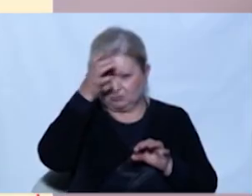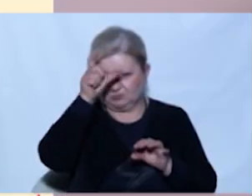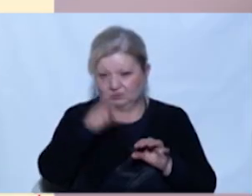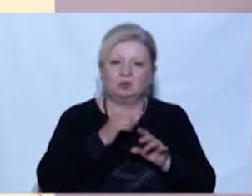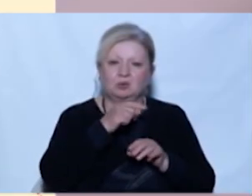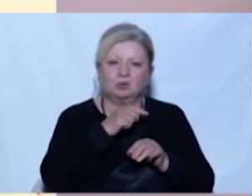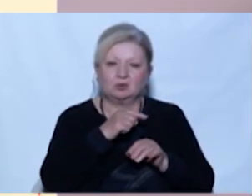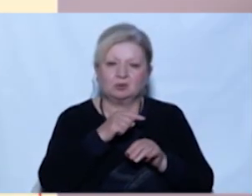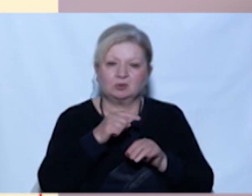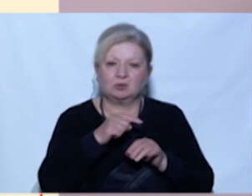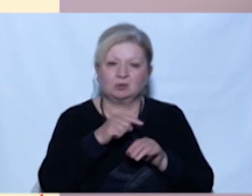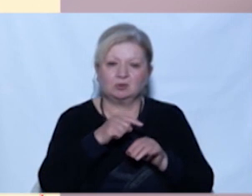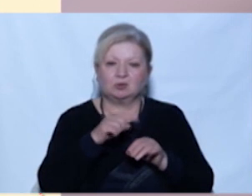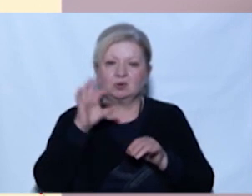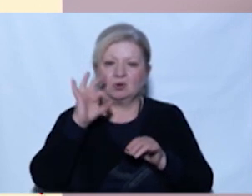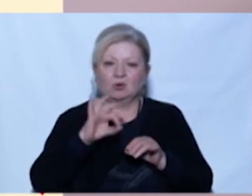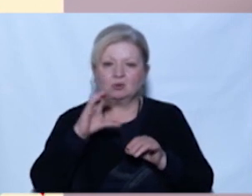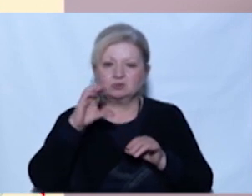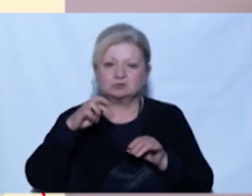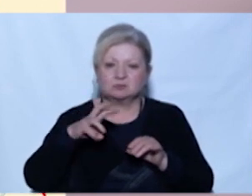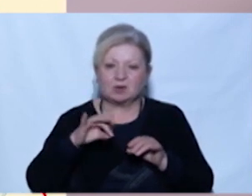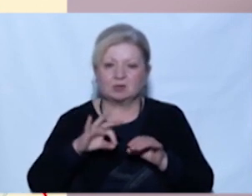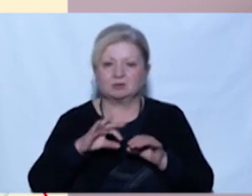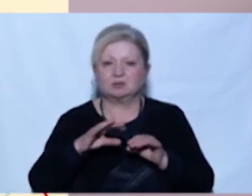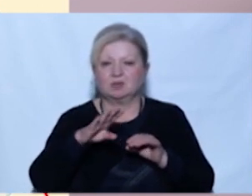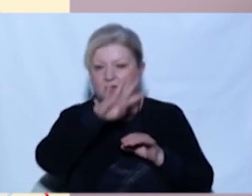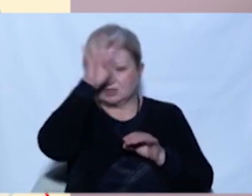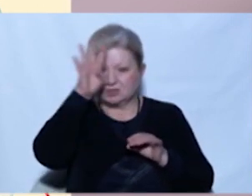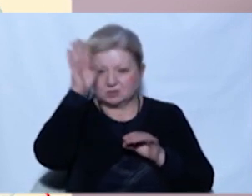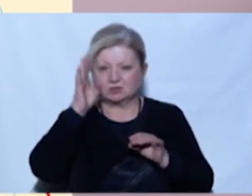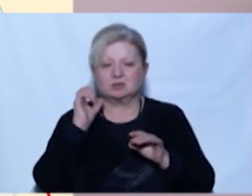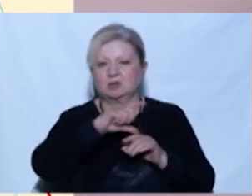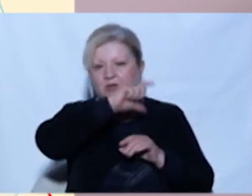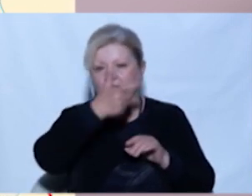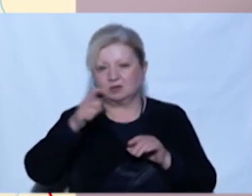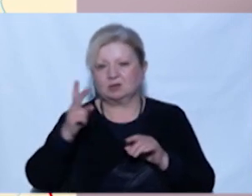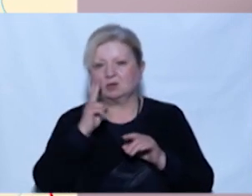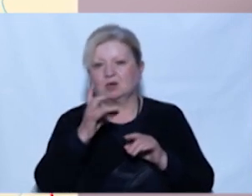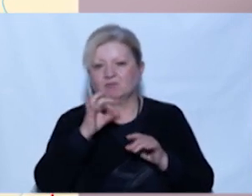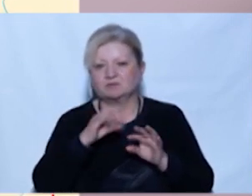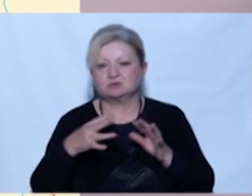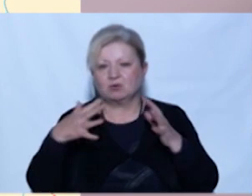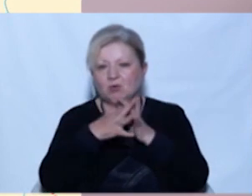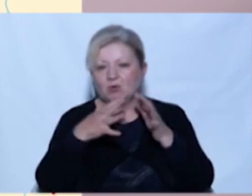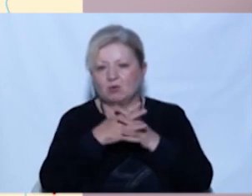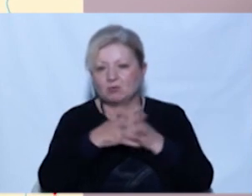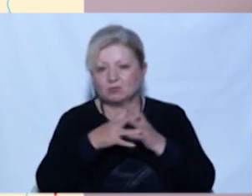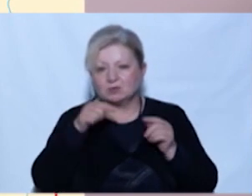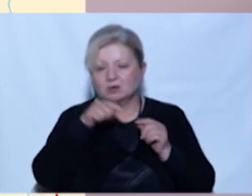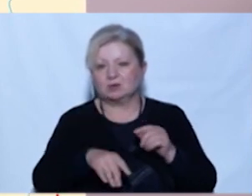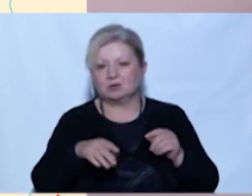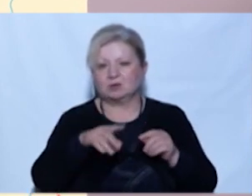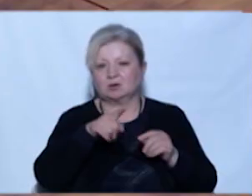ეხებოდა ოსმალეთ-ირანის კავკასიურ ომებს და ამ ომებში საქართველოს